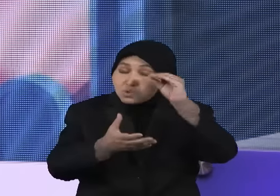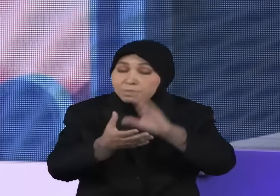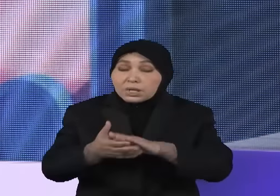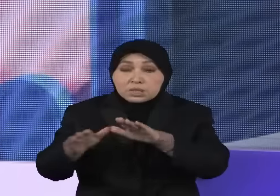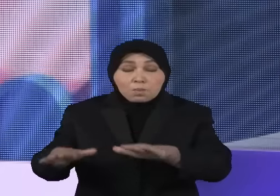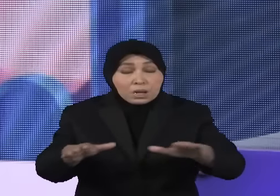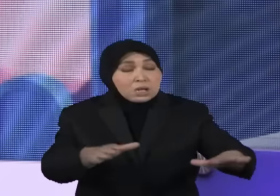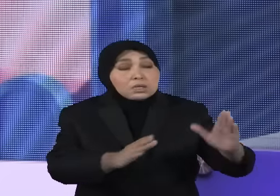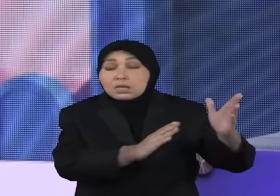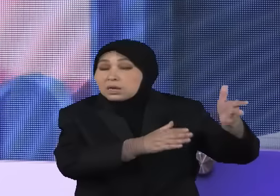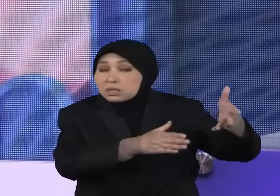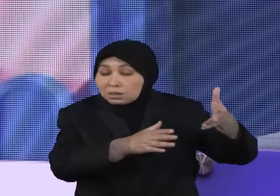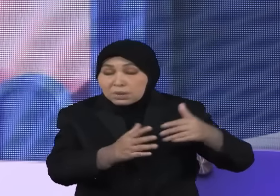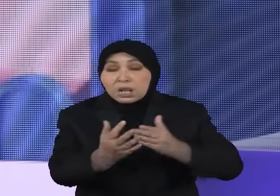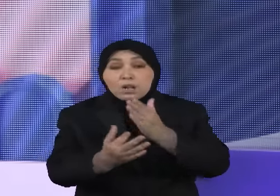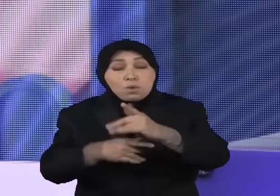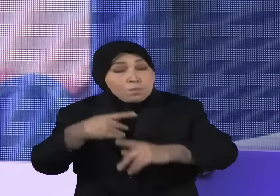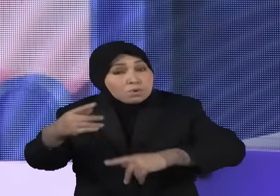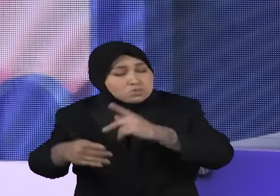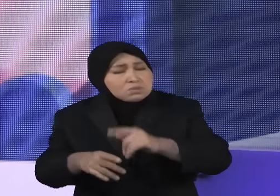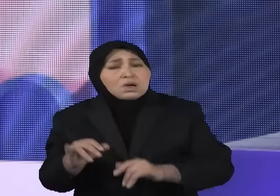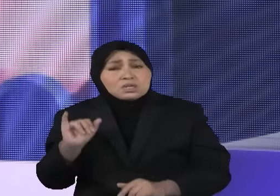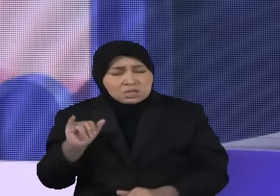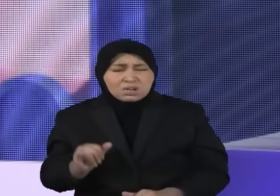yang ditinggalkan melalui proses ini memang